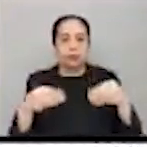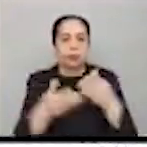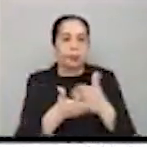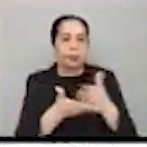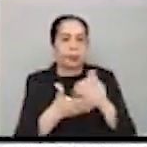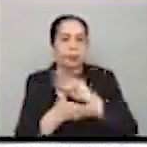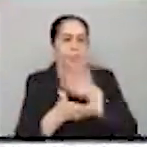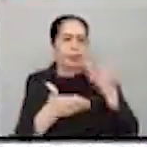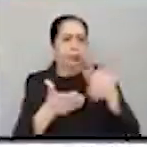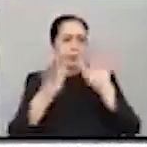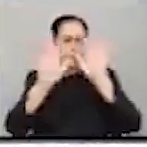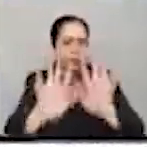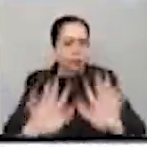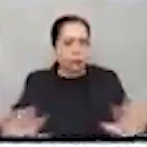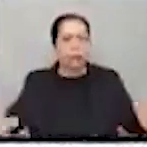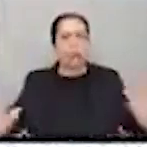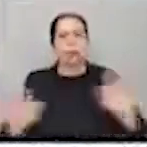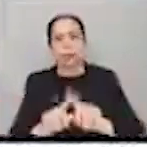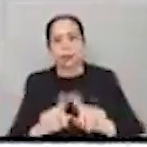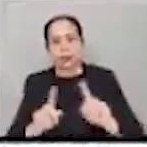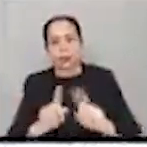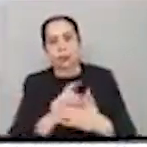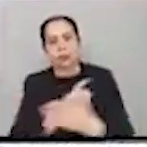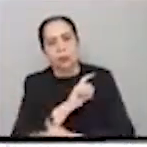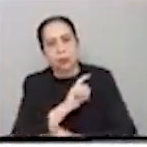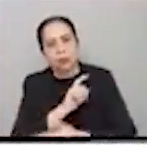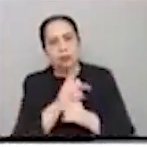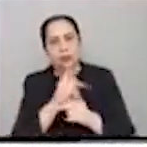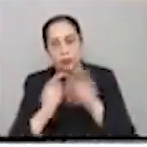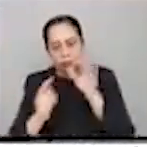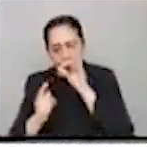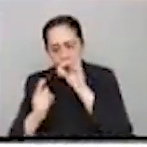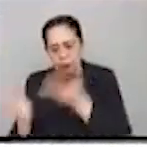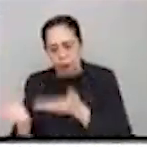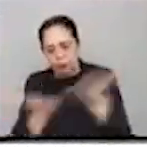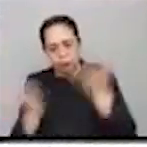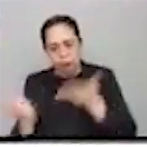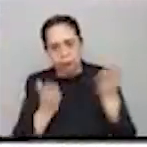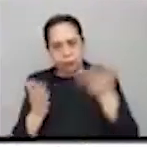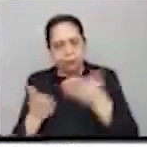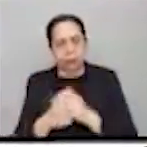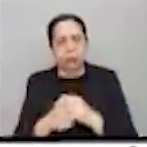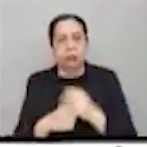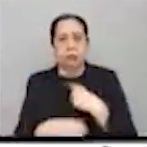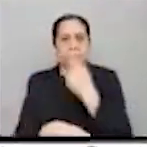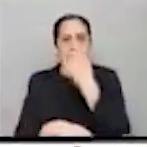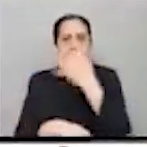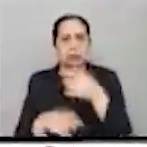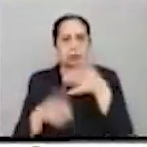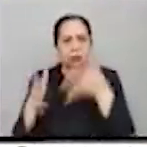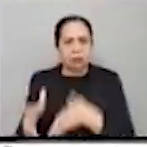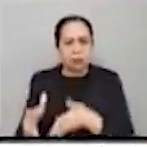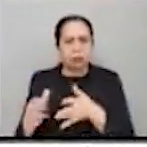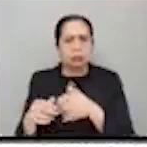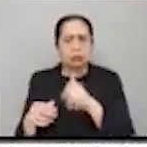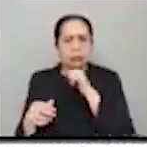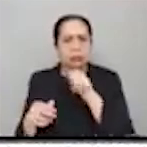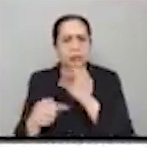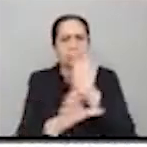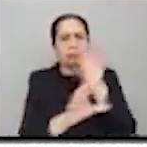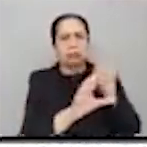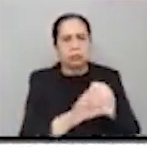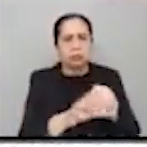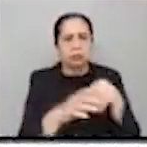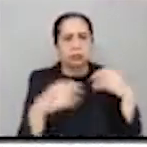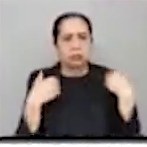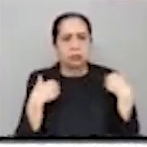ASEAN at iba pang mga bansa ng mga produktong Pilipino. We are the only ones left na hindi pa nakapag-ano ng